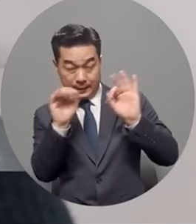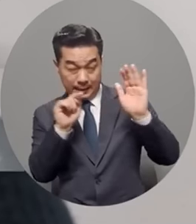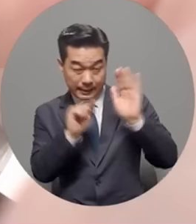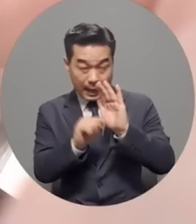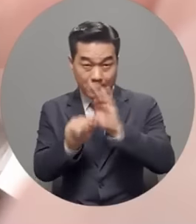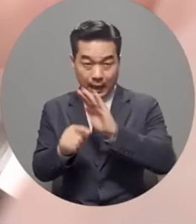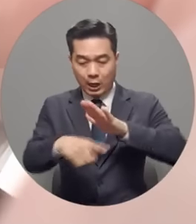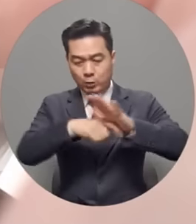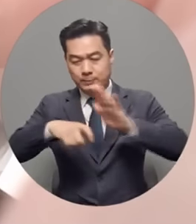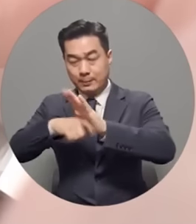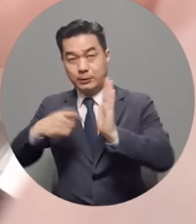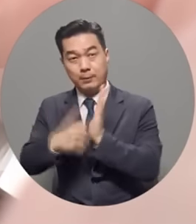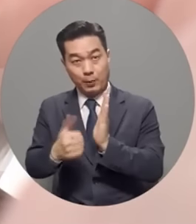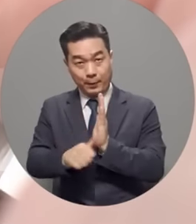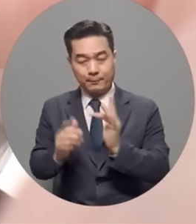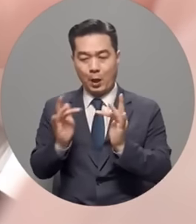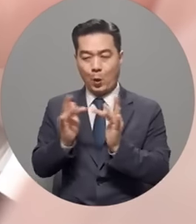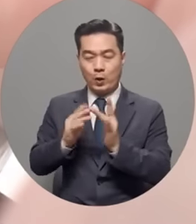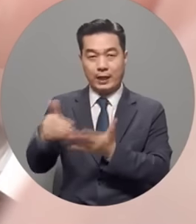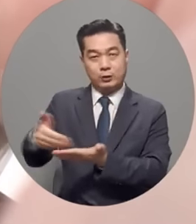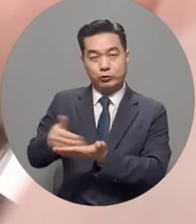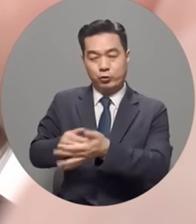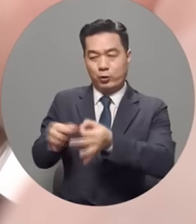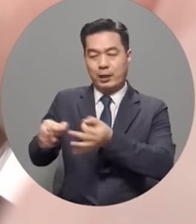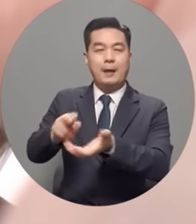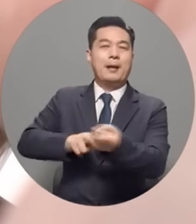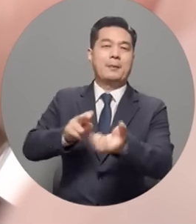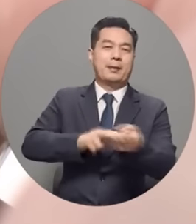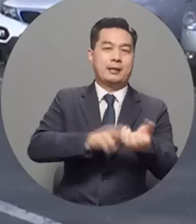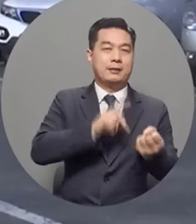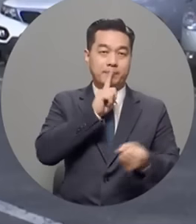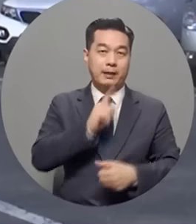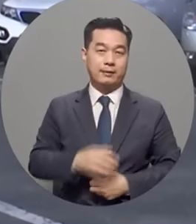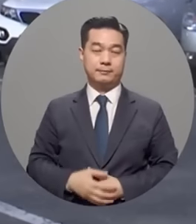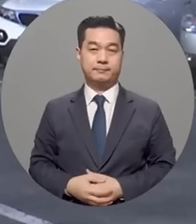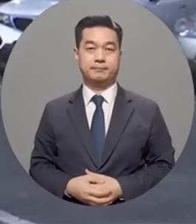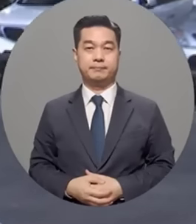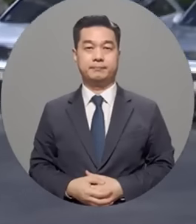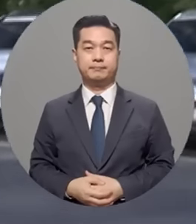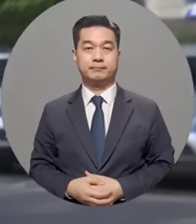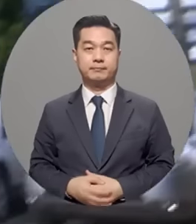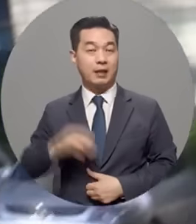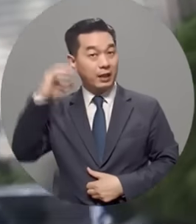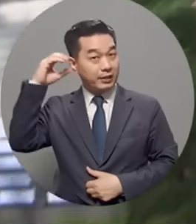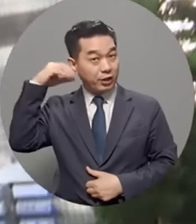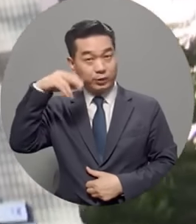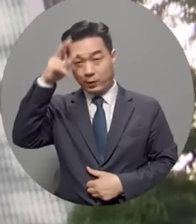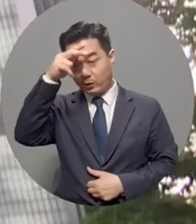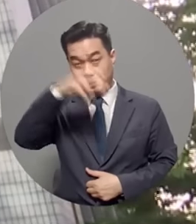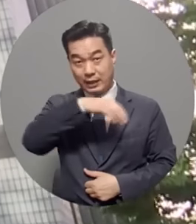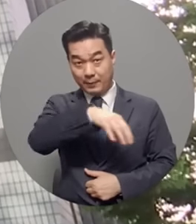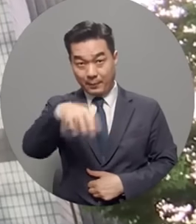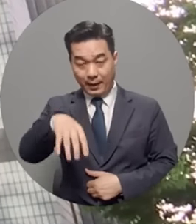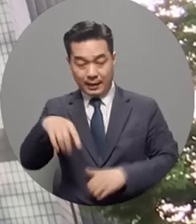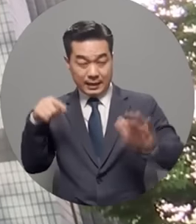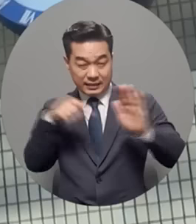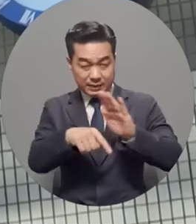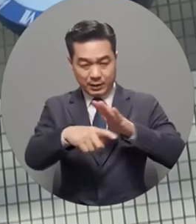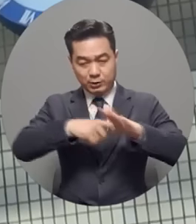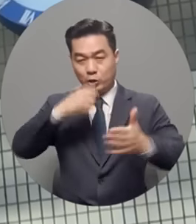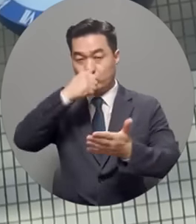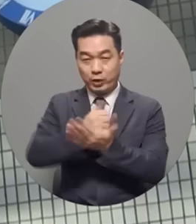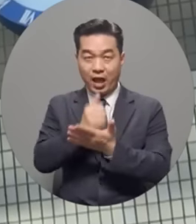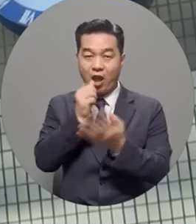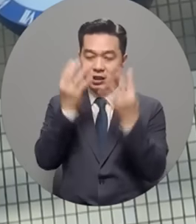훔친 부품은 온라인 중고거래를 통해 팔았다고 진술했습니다 영등포 경찰서는 침입 절도죄로 징역을